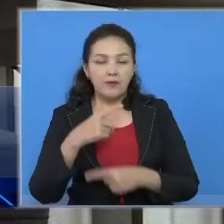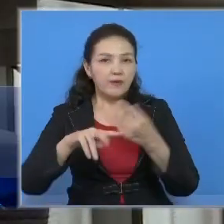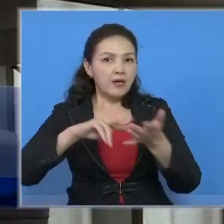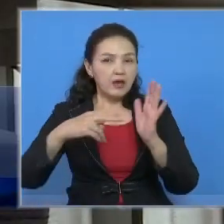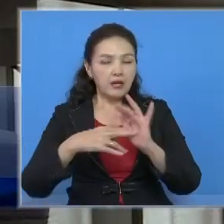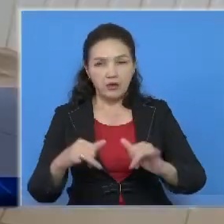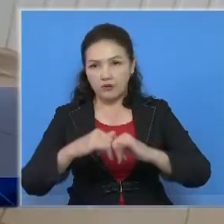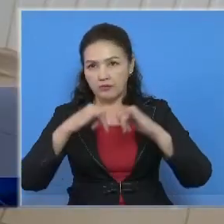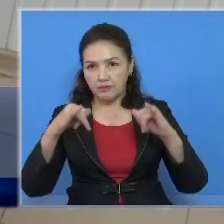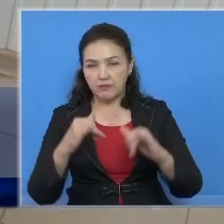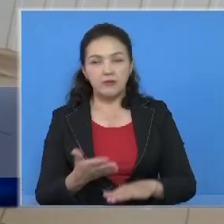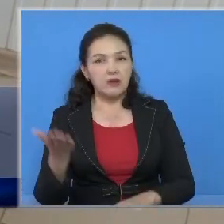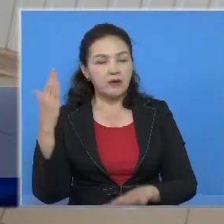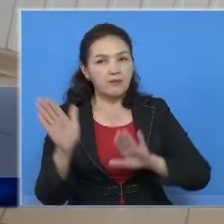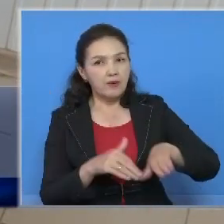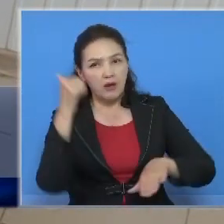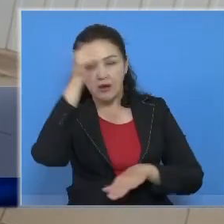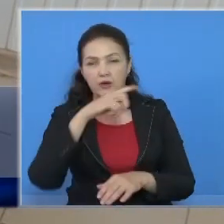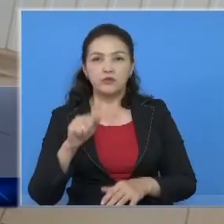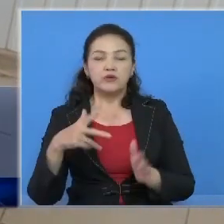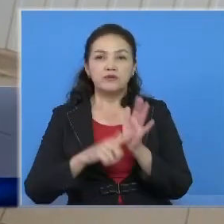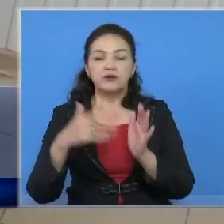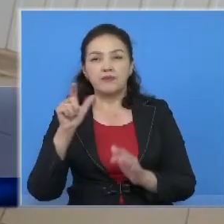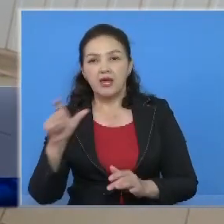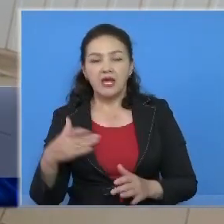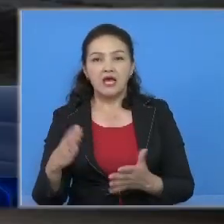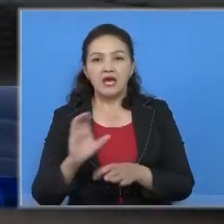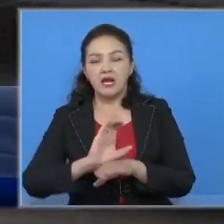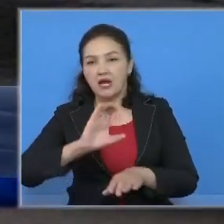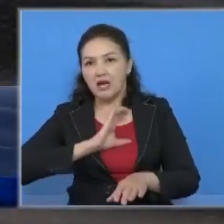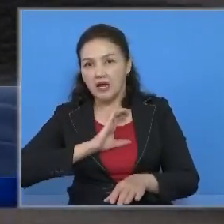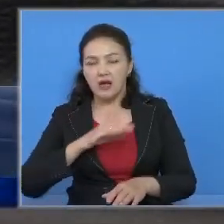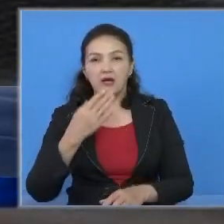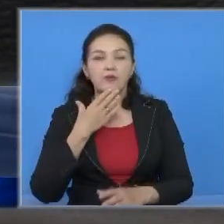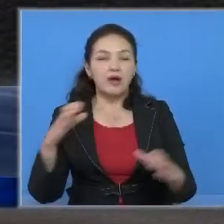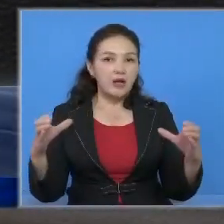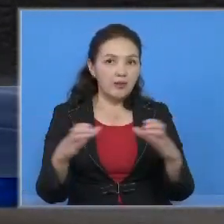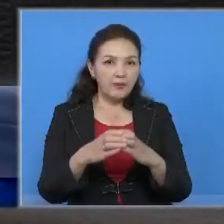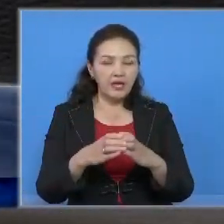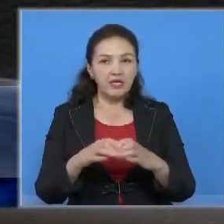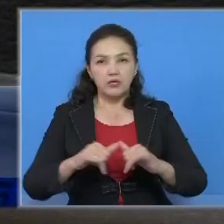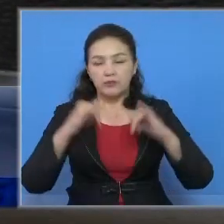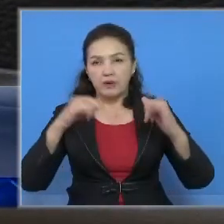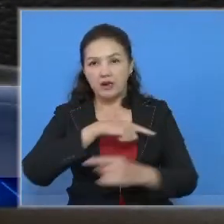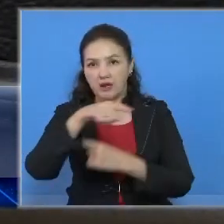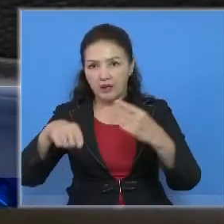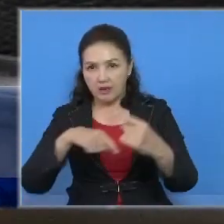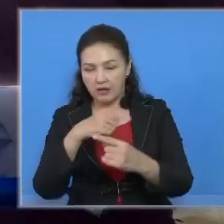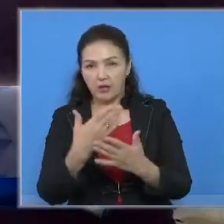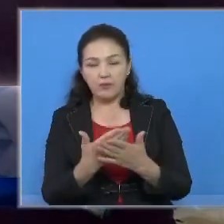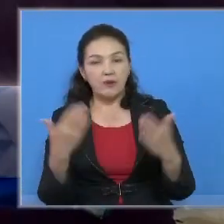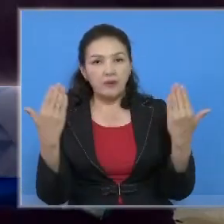планируя расширяться в прошлом году 175 граждан стали обладателями Гранта в рамках национального проекта развития предпринимательства